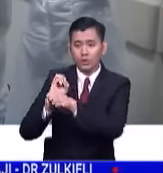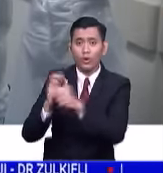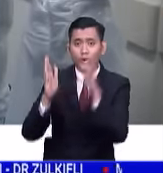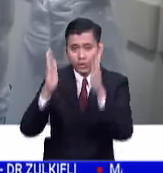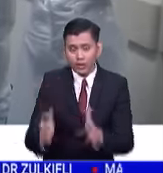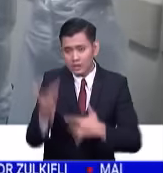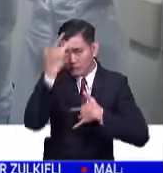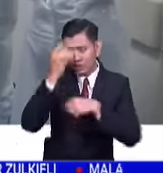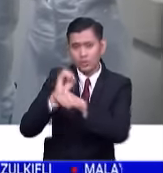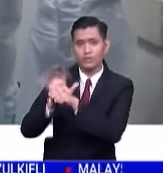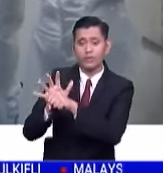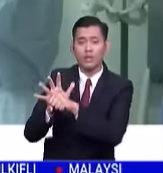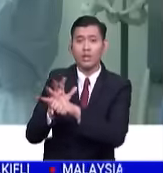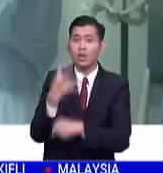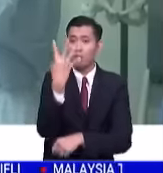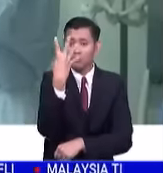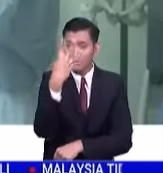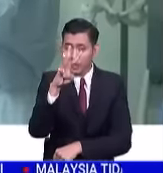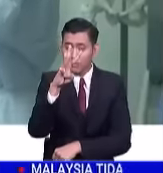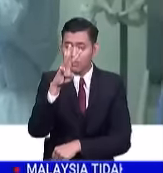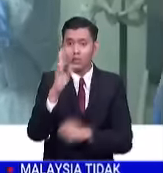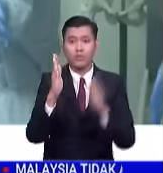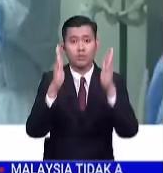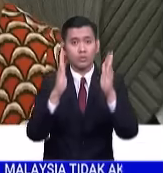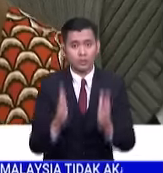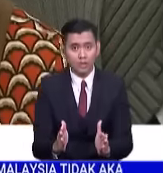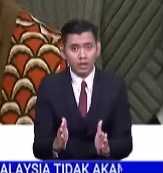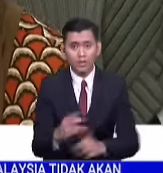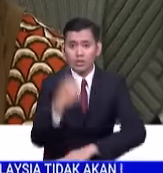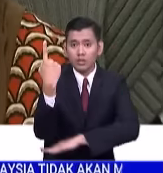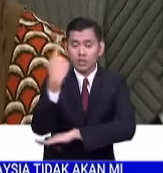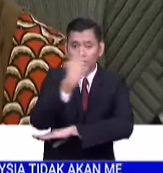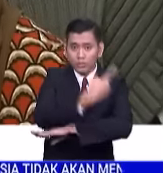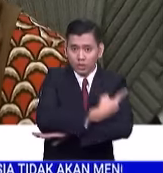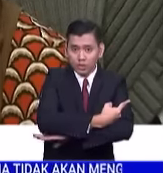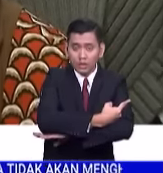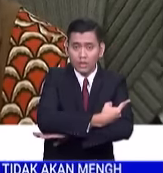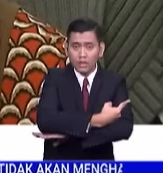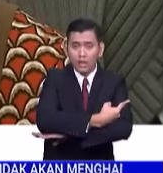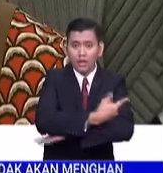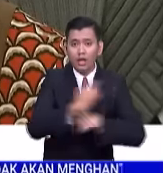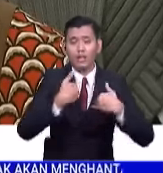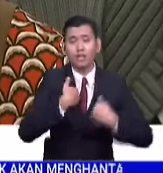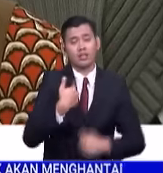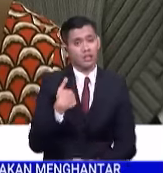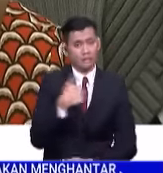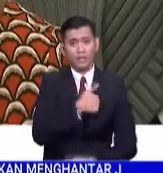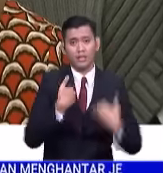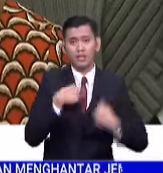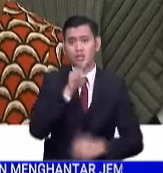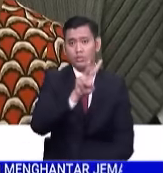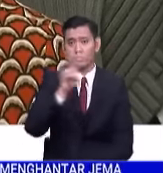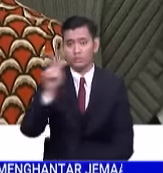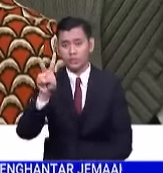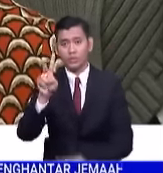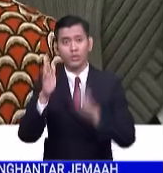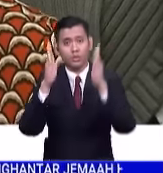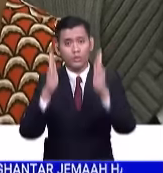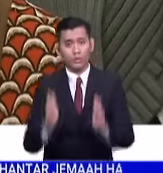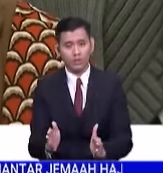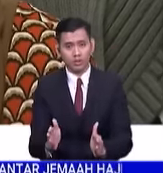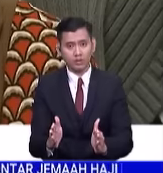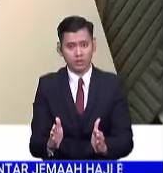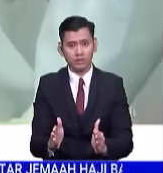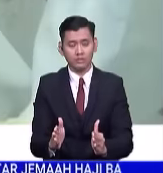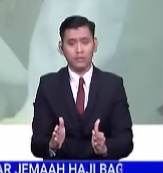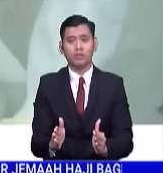aja sampai 14 kes contohnya, dan saya cuma mempunyai 22 orang kaki tangan. Jadi kita memang tidak